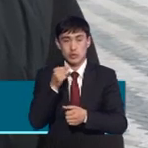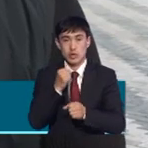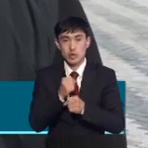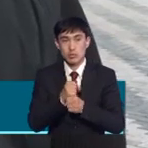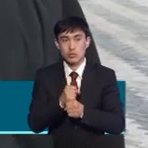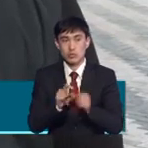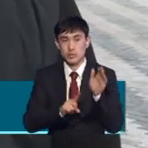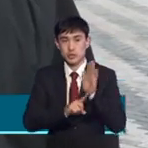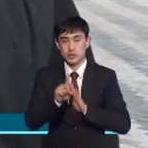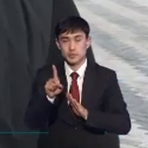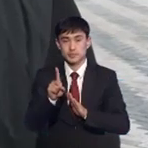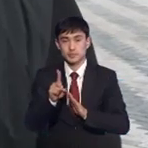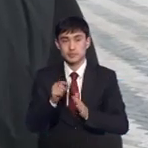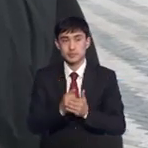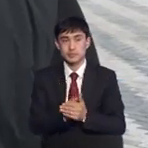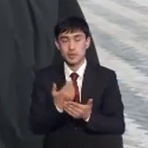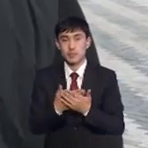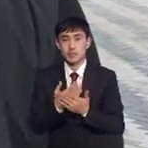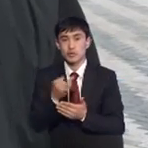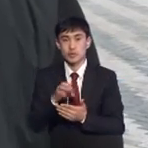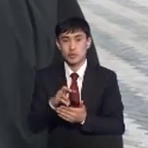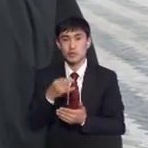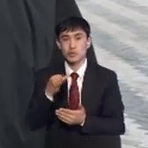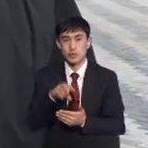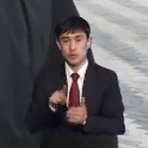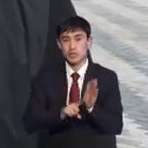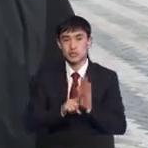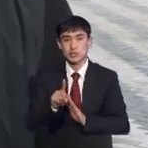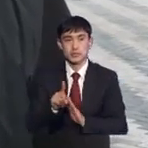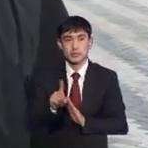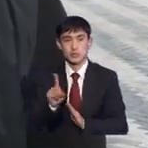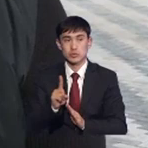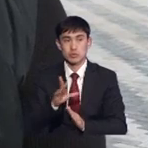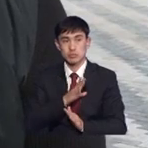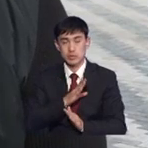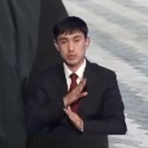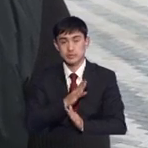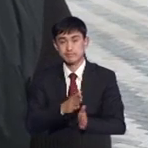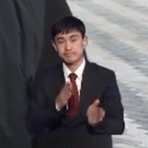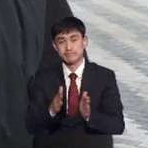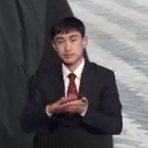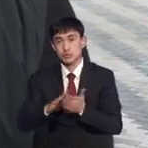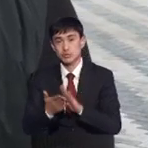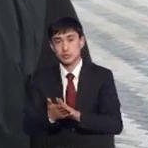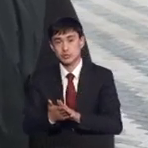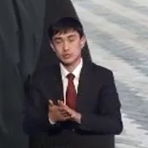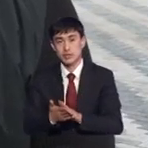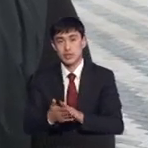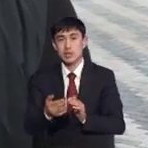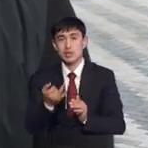мы приступили, получается, где-то в июне-июле, потому что что-то там происходило с заключением договора.